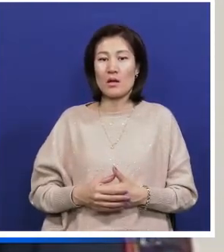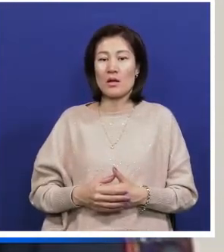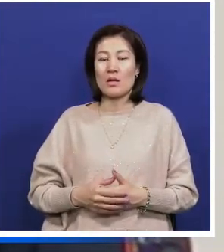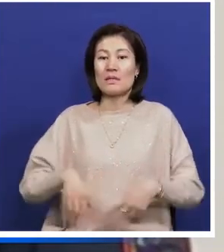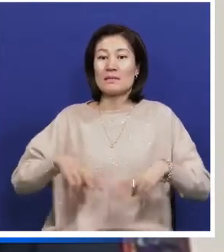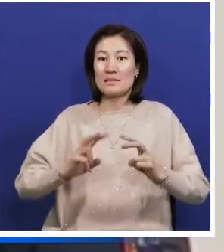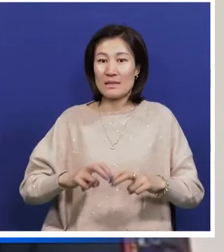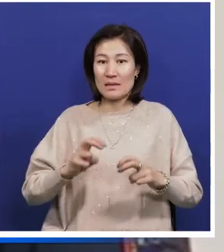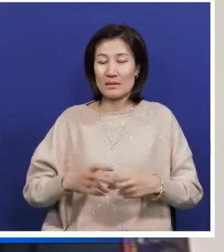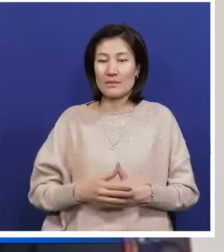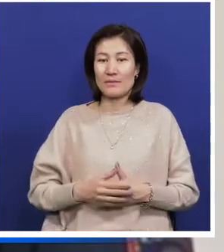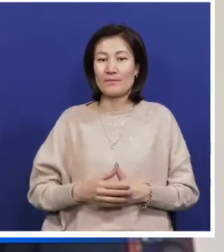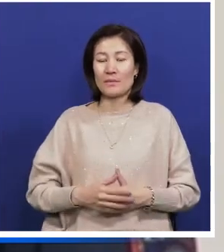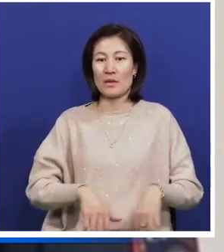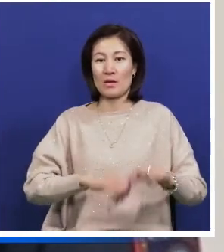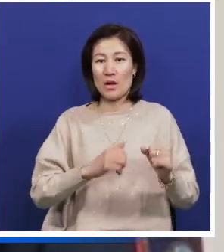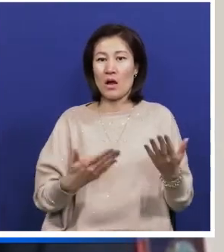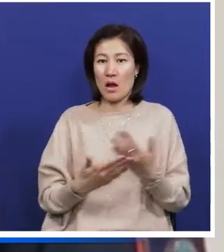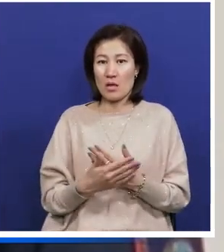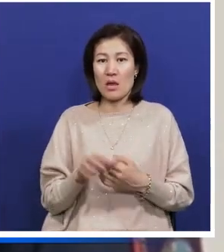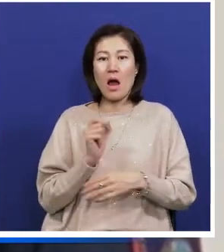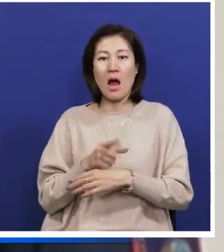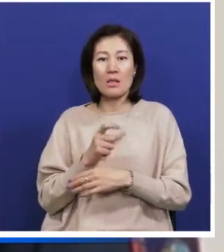тәркіленіп, жәбірленушіге сақтау қолғатары қайтарылған.